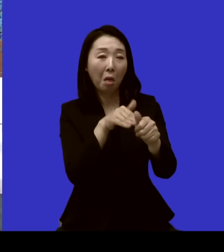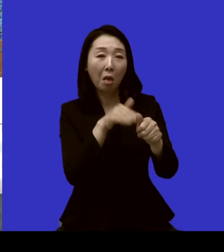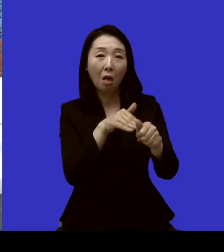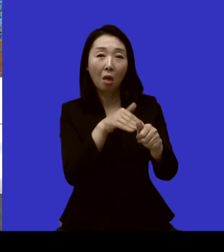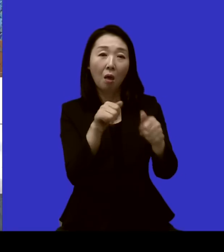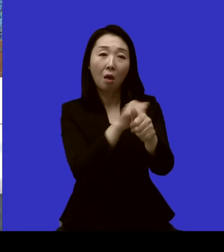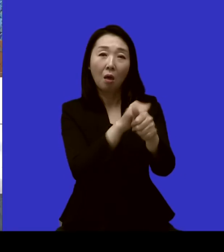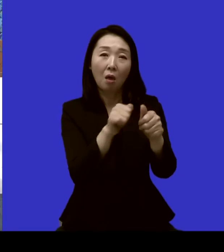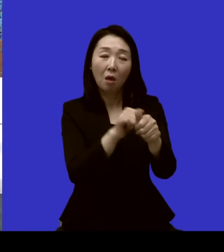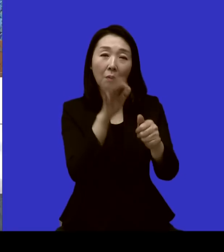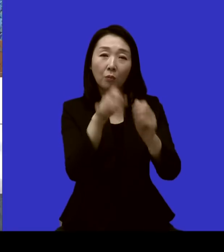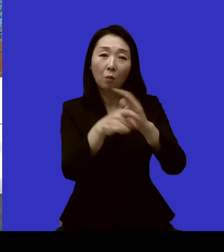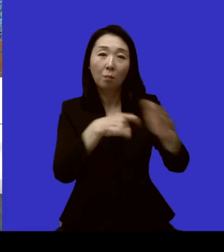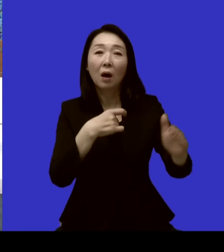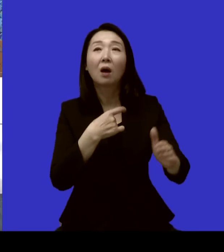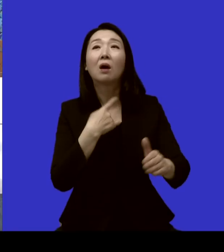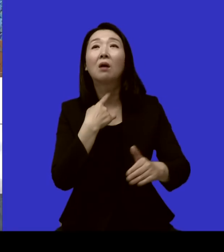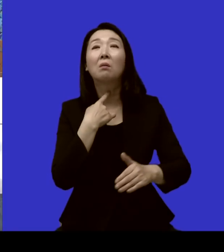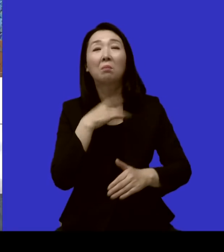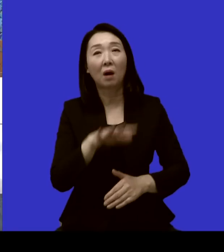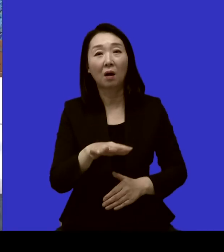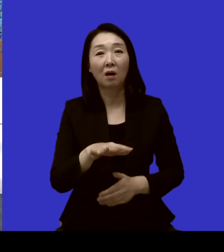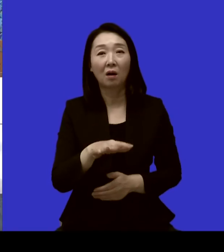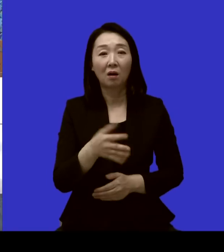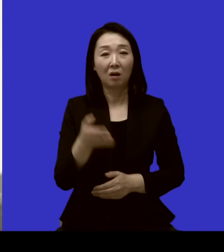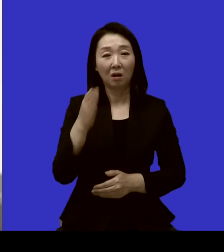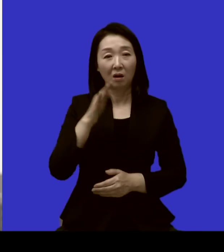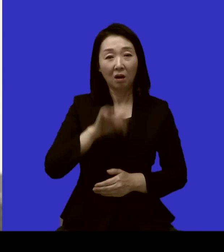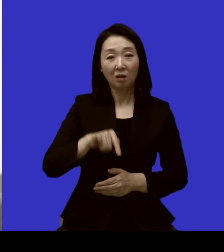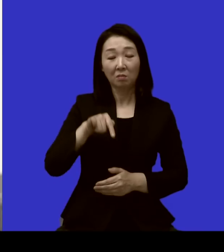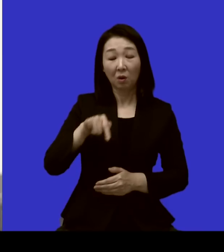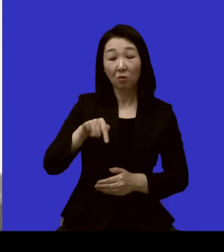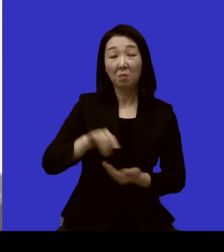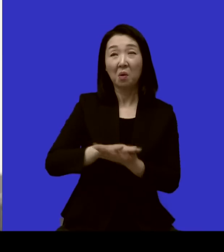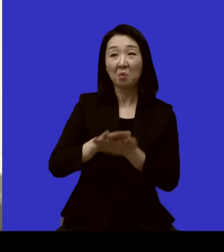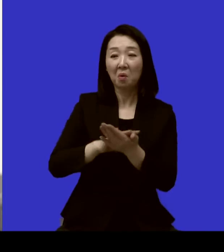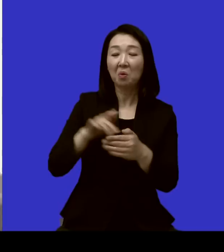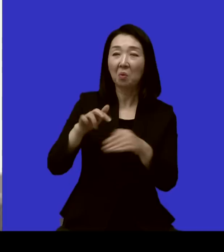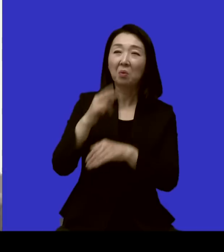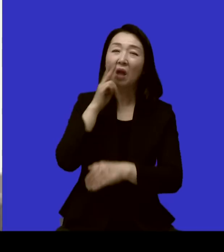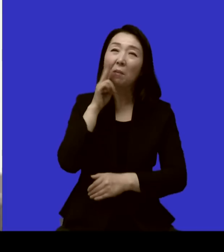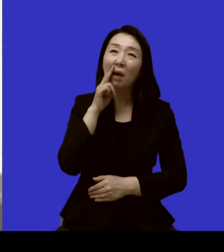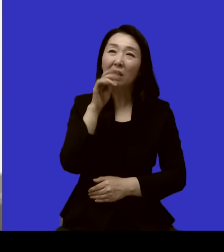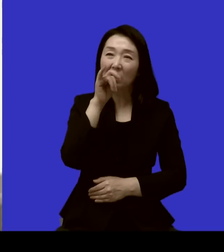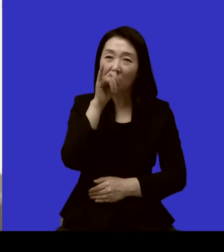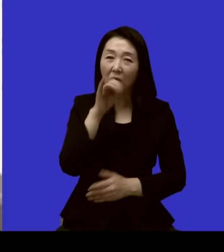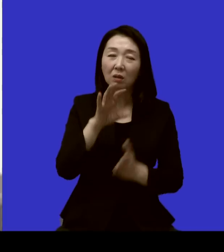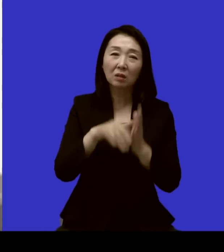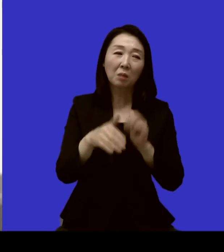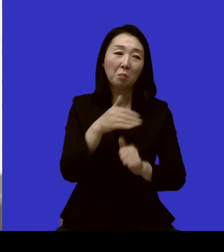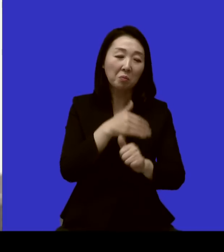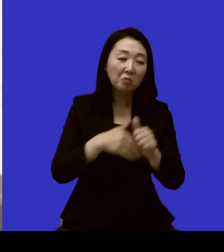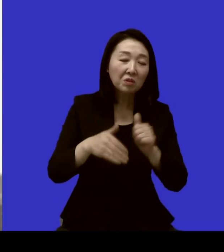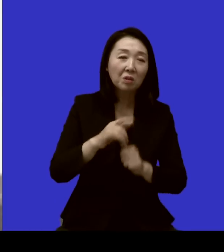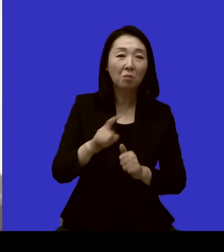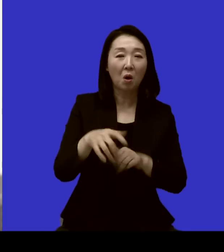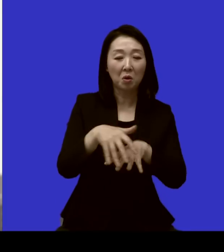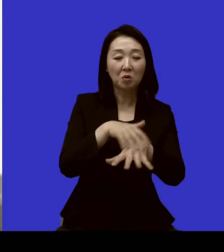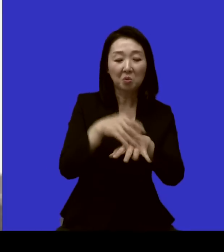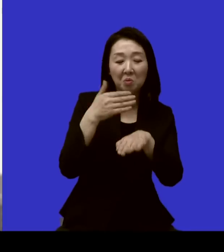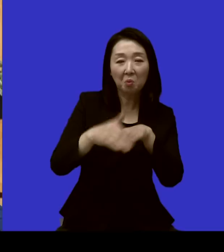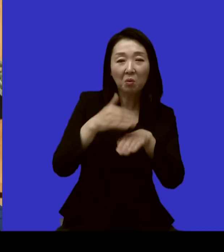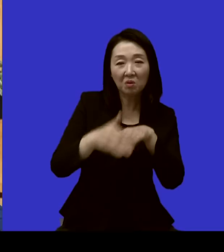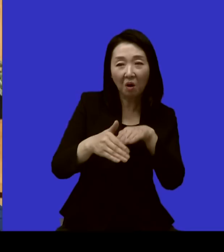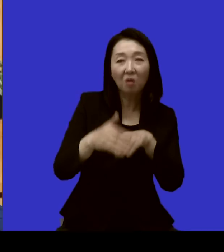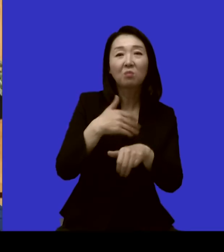가하거나 갈취를 한 경험은 없었지만 네. 이제 그것 자체가 그때 당시의 분위기에서는 예. 그게 다 조직폭력배의 분위기로